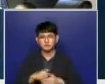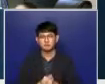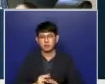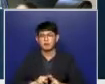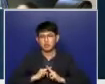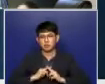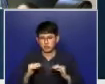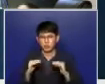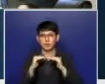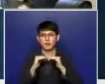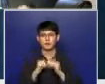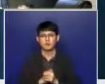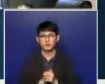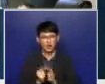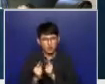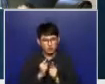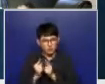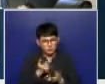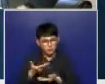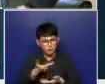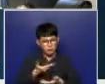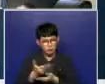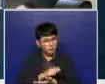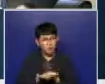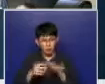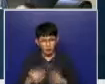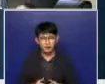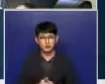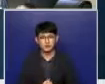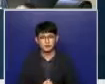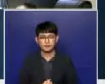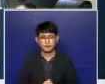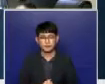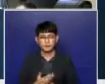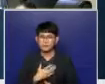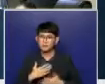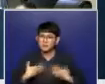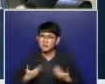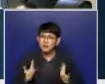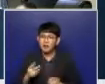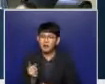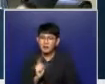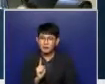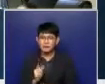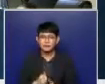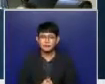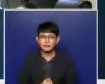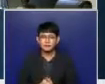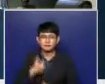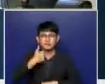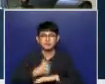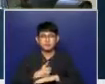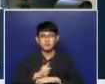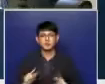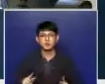หมอชิดคือทั้งหมดเนี่ยผมเอาตัวเล็ขกลมๆประมาณ 23กิลหัวมงกุฎไยมังกรก็คือว่าจากหมอชิไปถึง